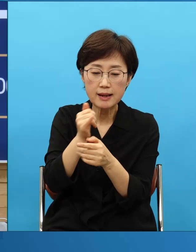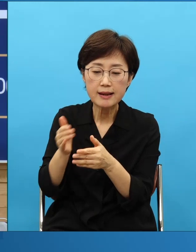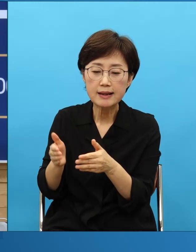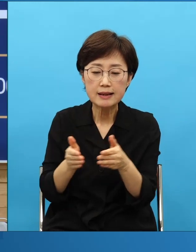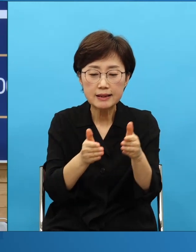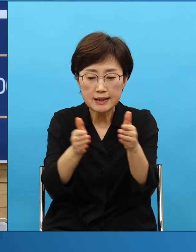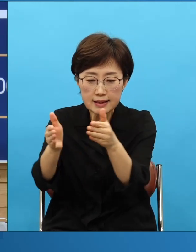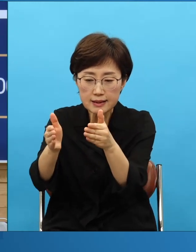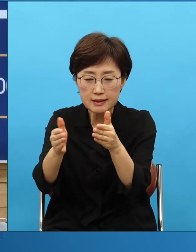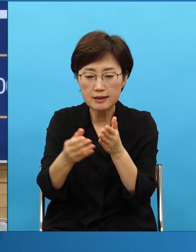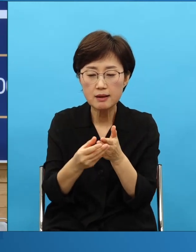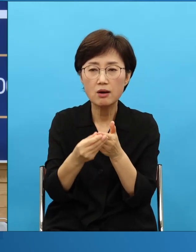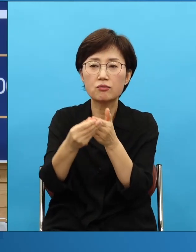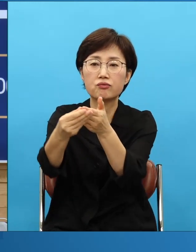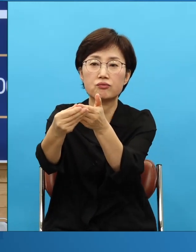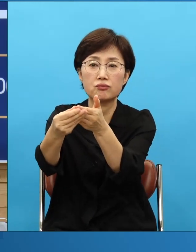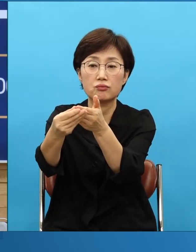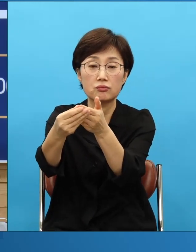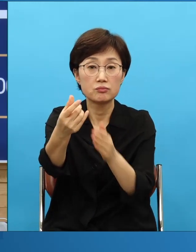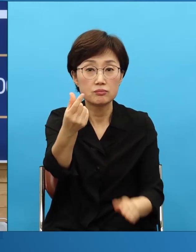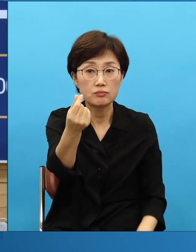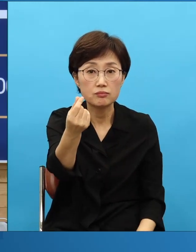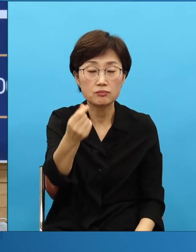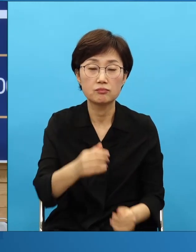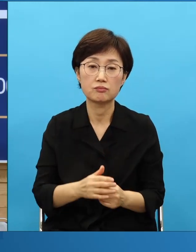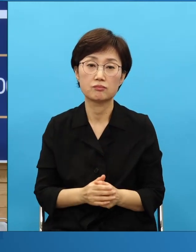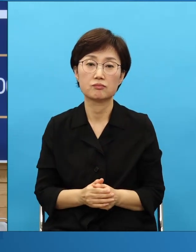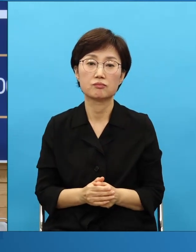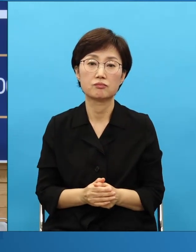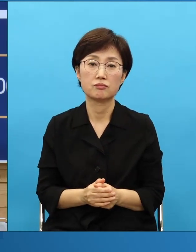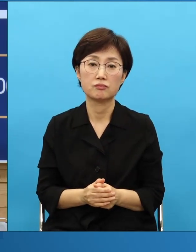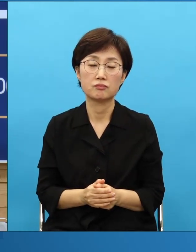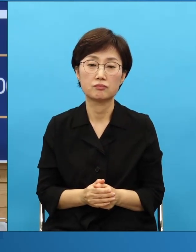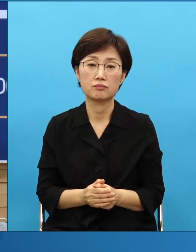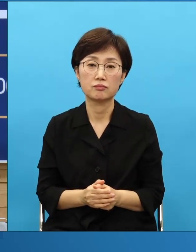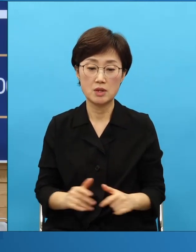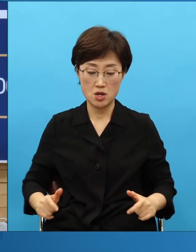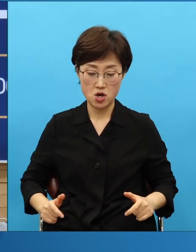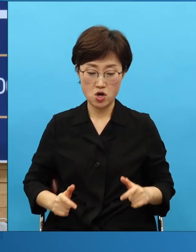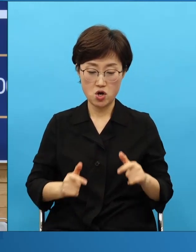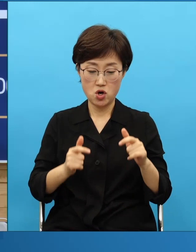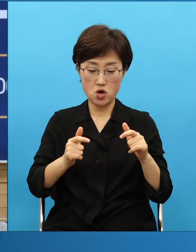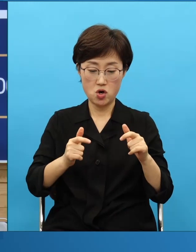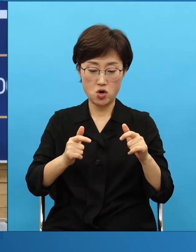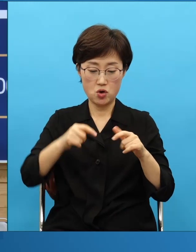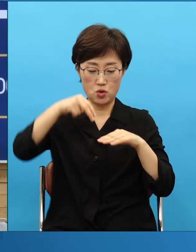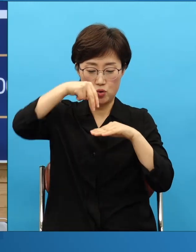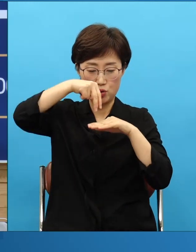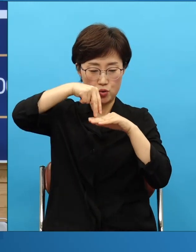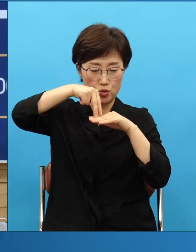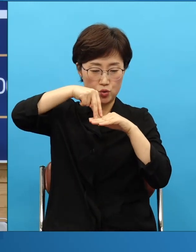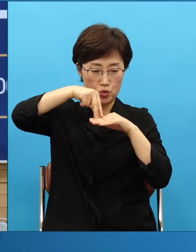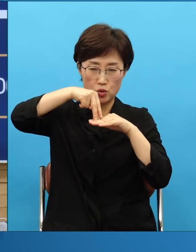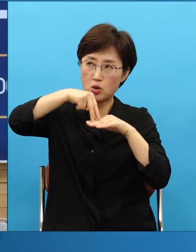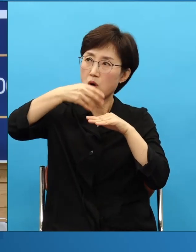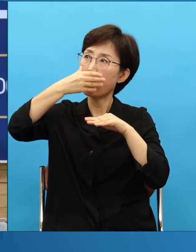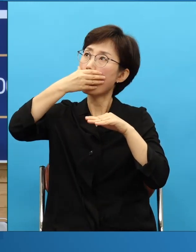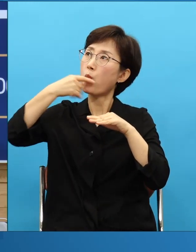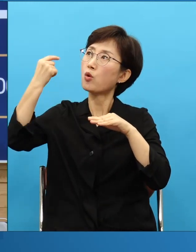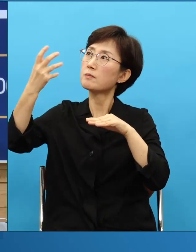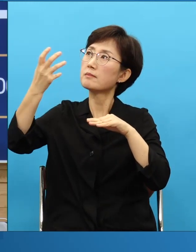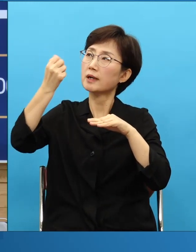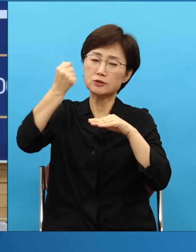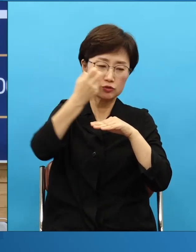God to shine the light of Christ. 이게 파수꾼을 지키는 파수대란 말이에요. And the watchman who's watching over